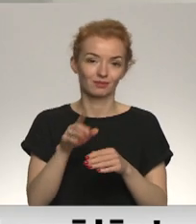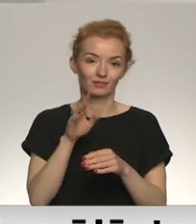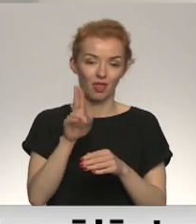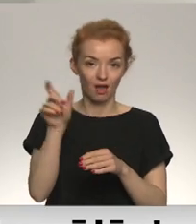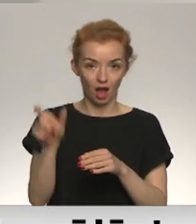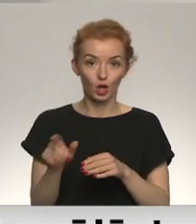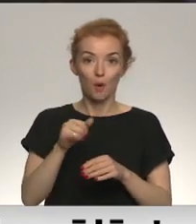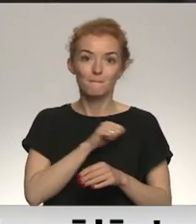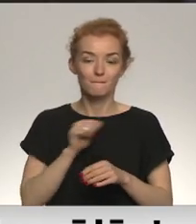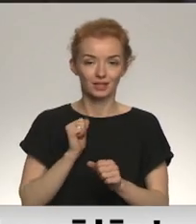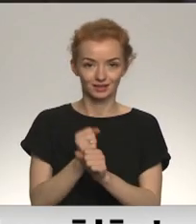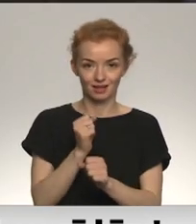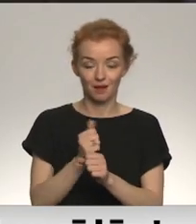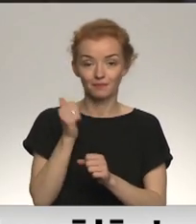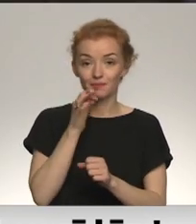te strādā.